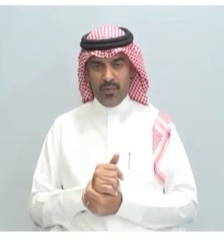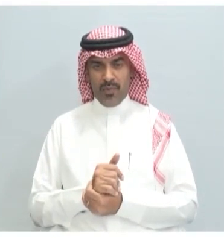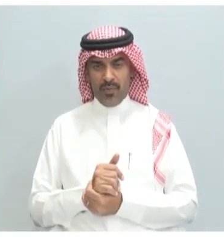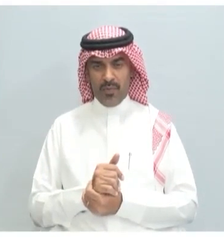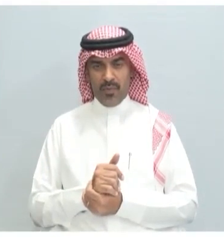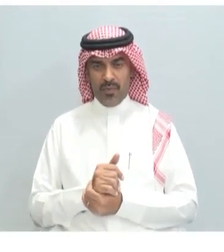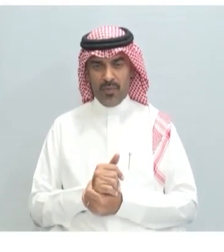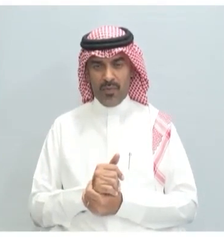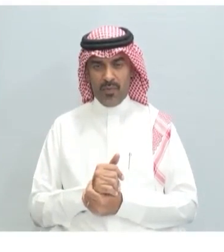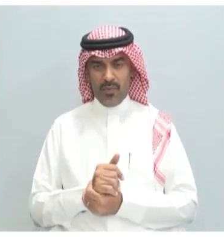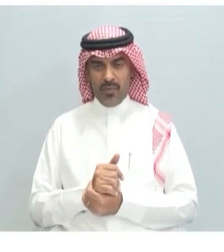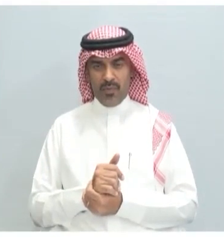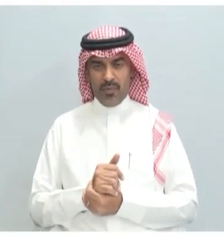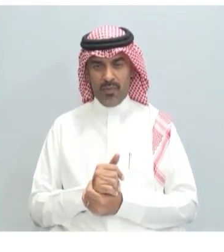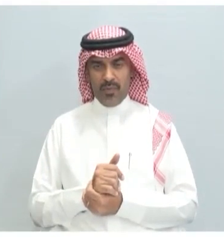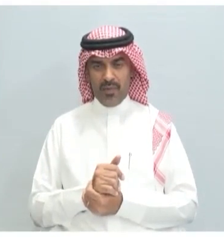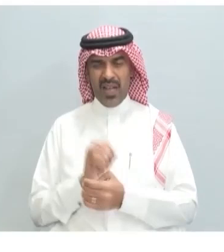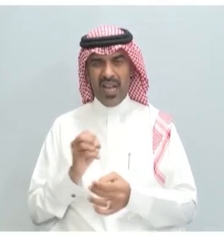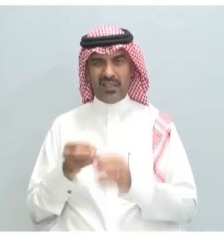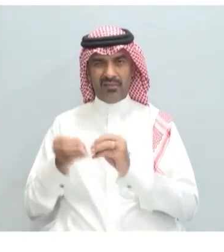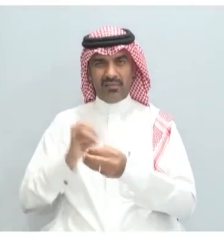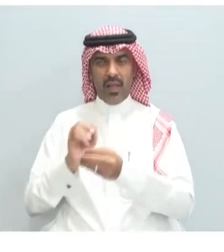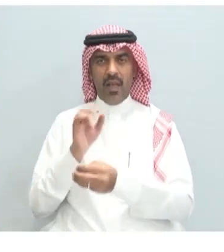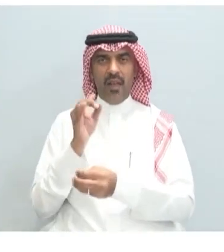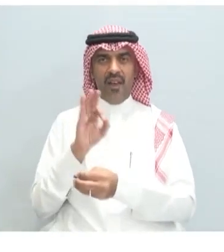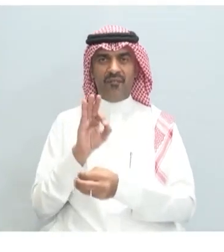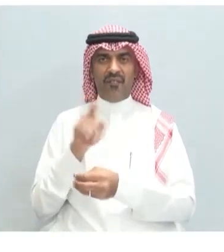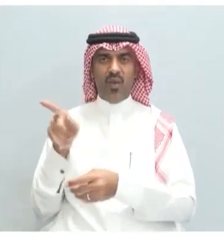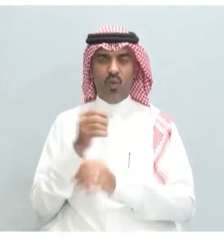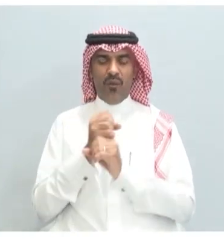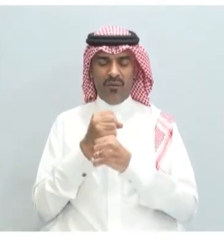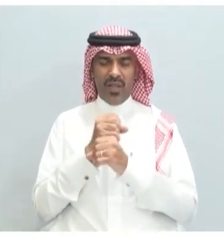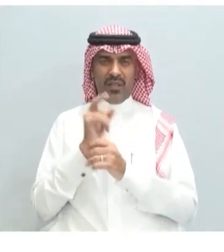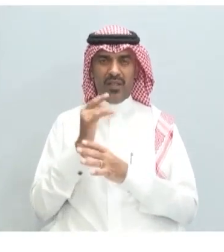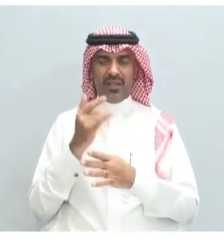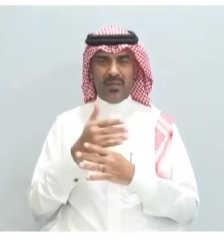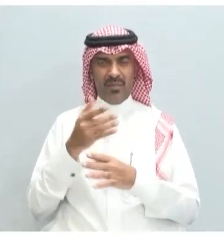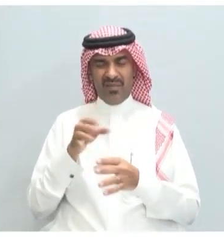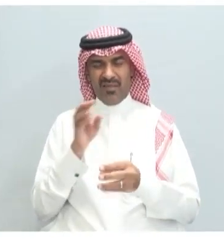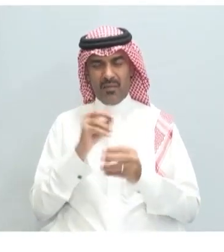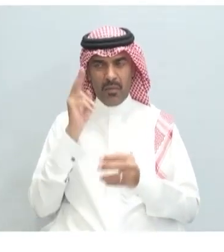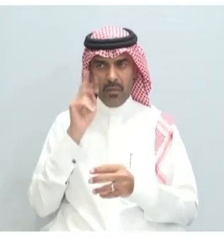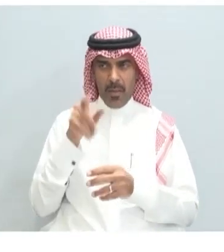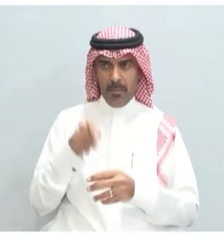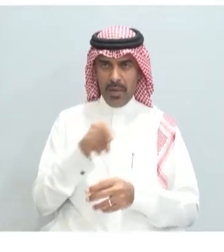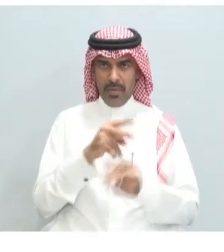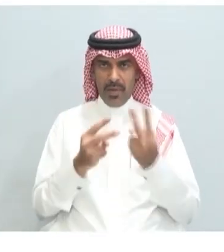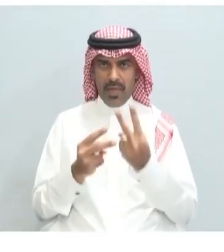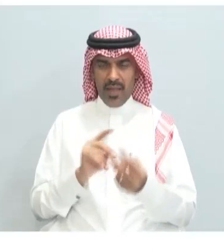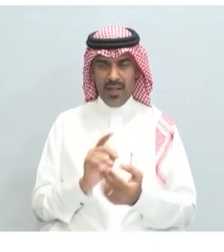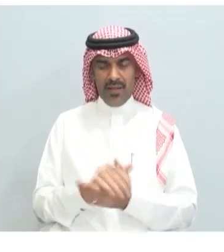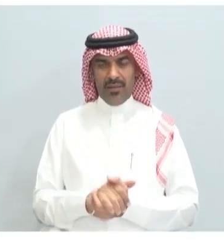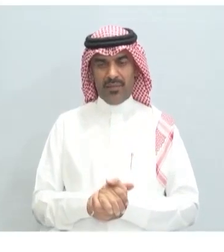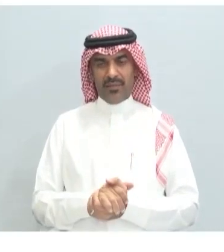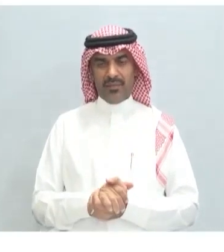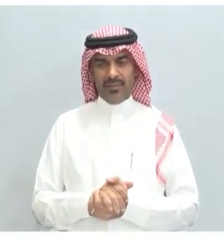خليها اف عشان يعني البي مع البي خليها اف الفيزياء مثلا بهذه الصوره خليها اف وهذه ار